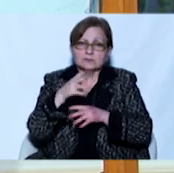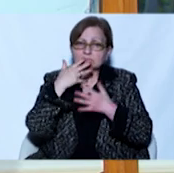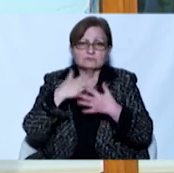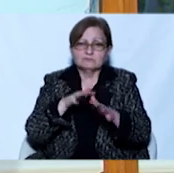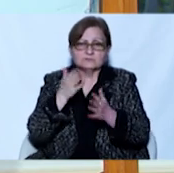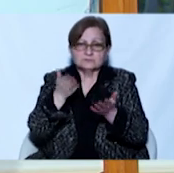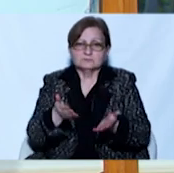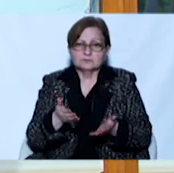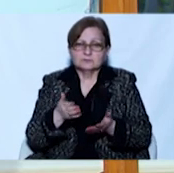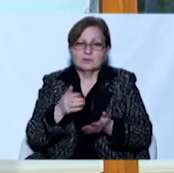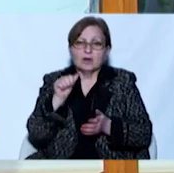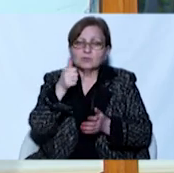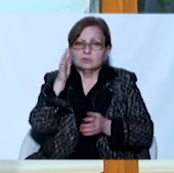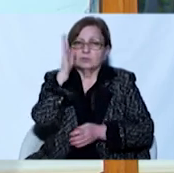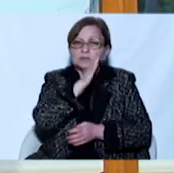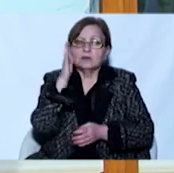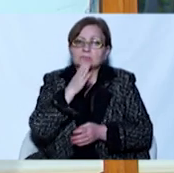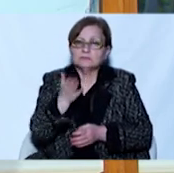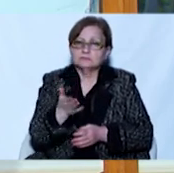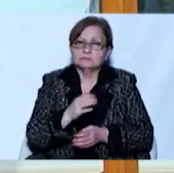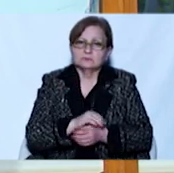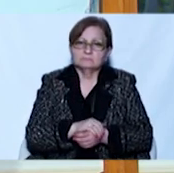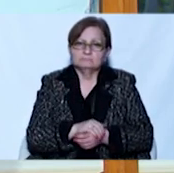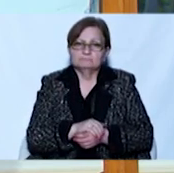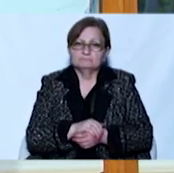ზღვაზე? როგორი ამინდია?